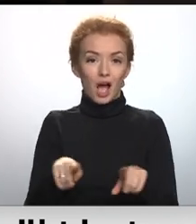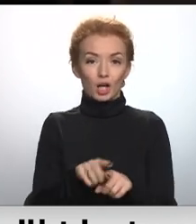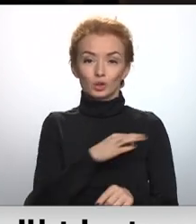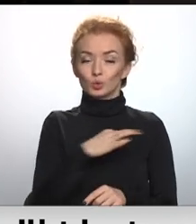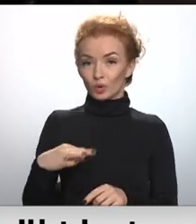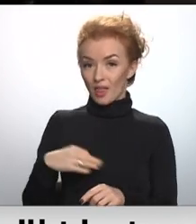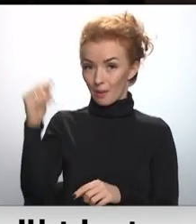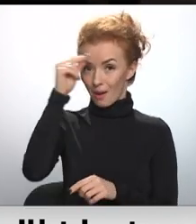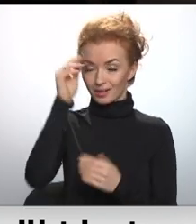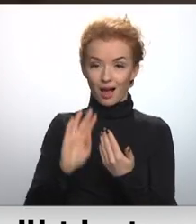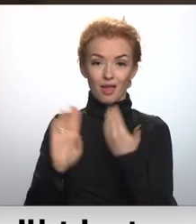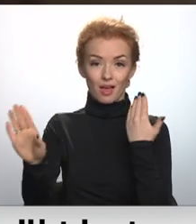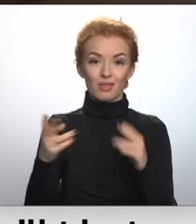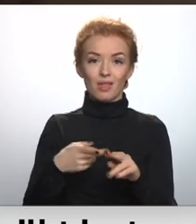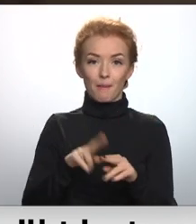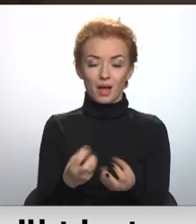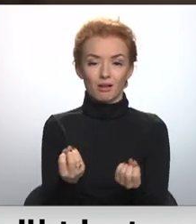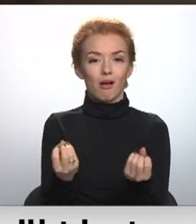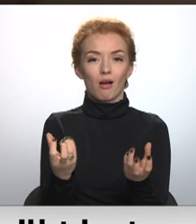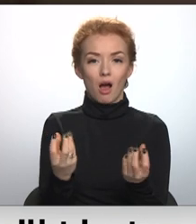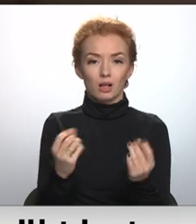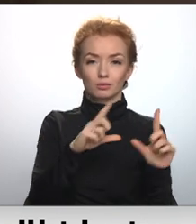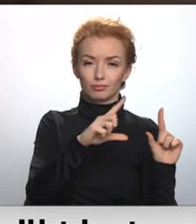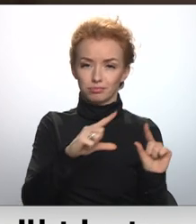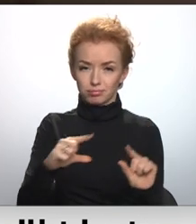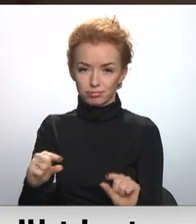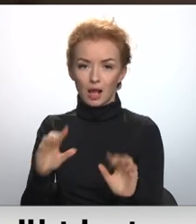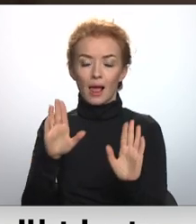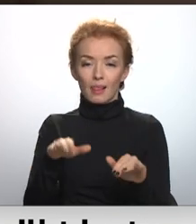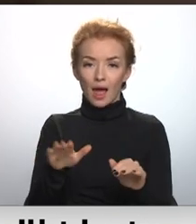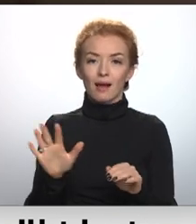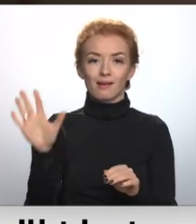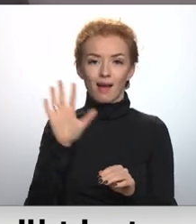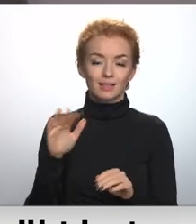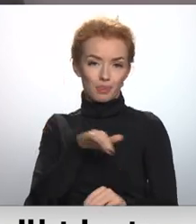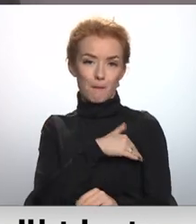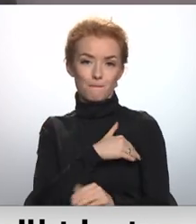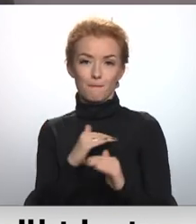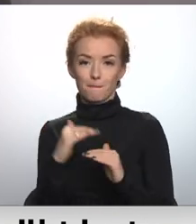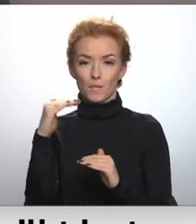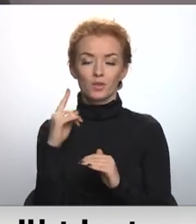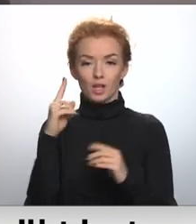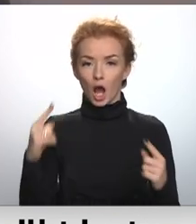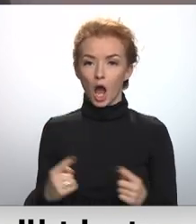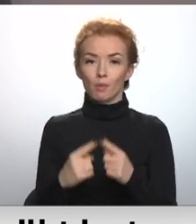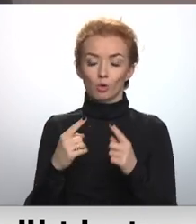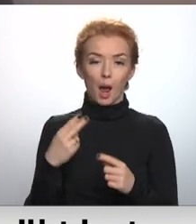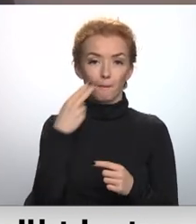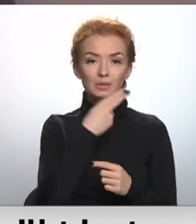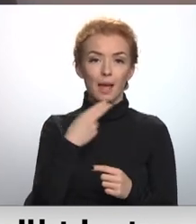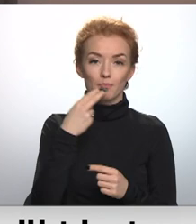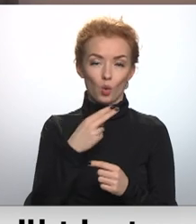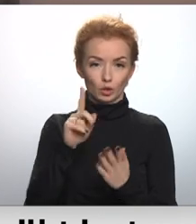mācās attālināti. Tāpēc gāzes padeve esot noregulēta tā, lai telpās gaisa temperatūra būtu tikai atbilstoši